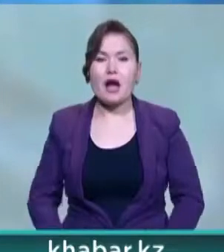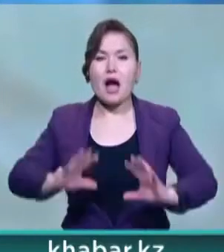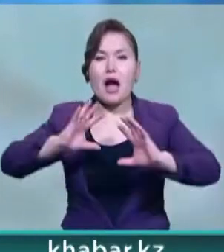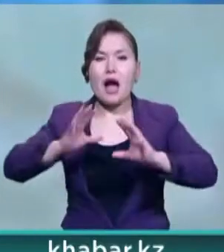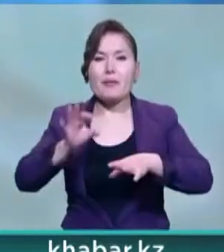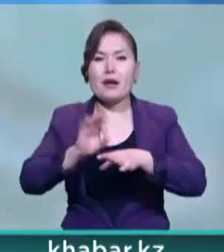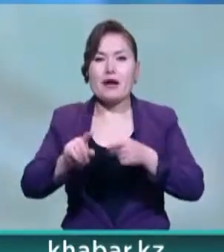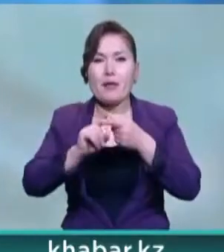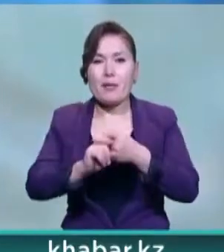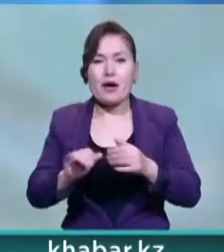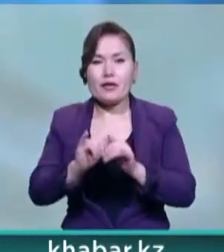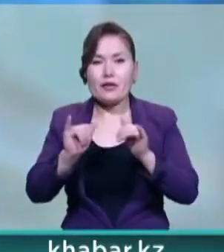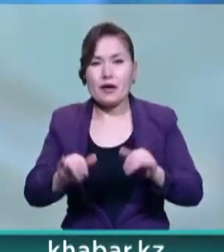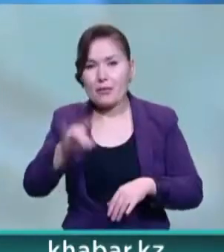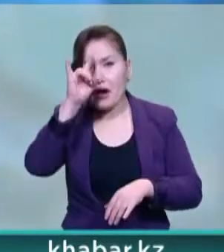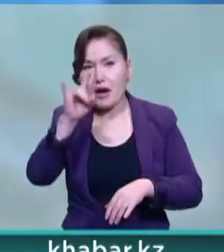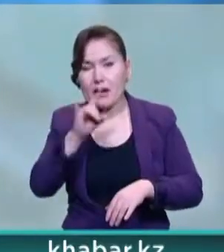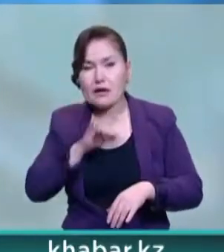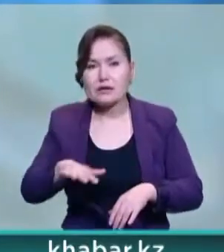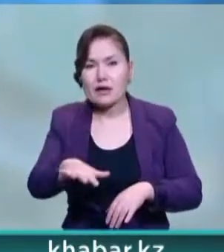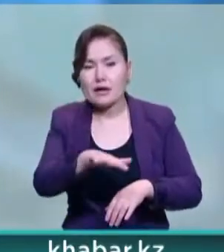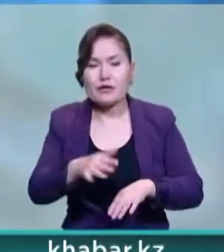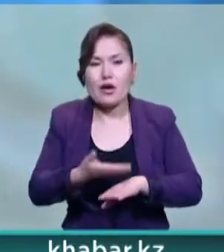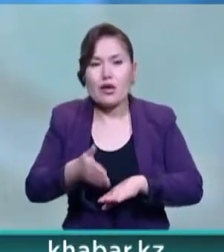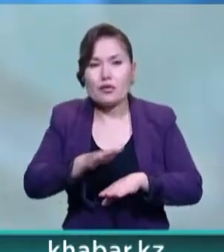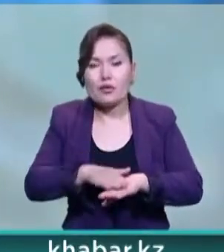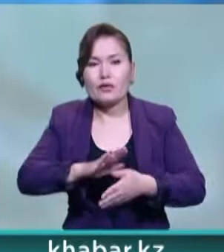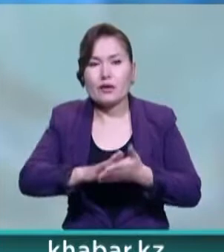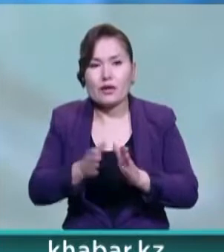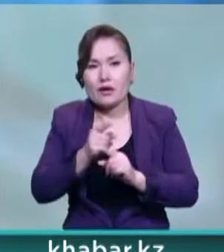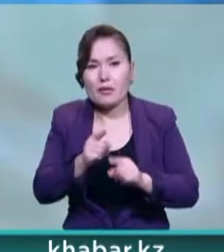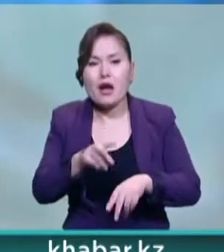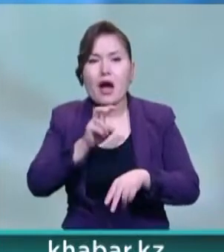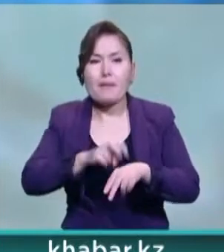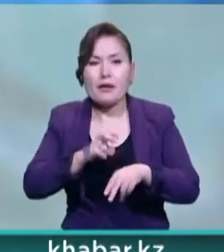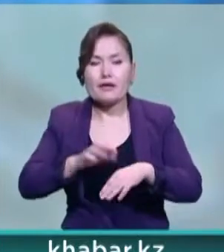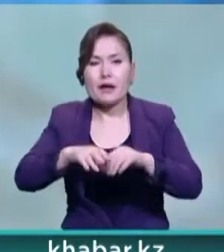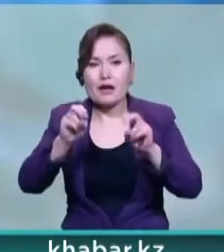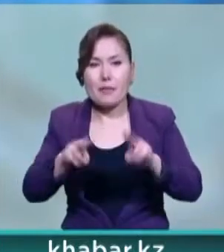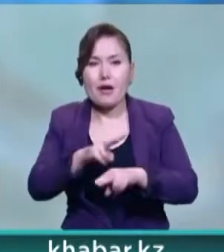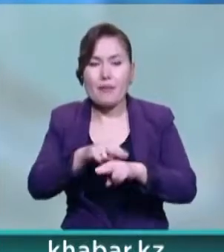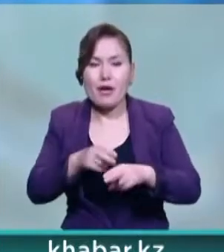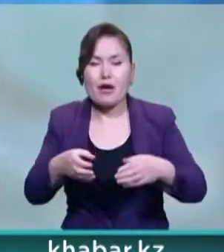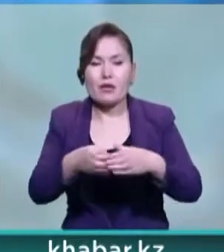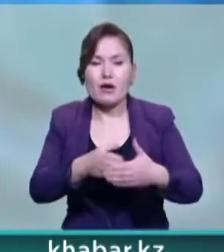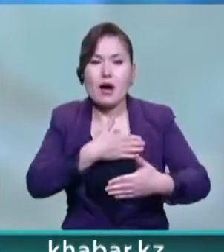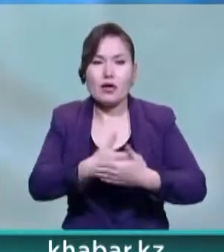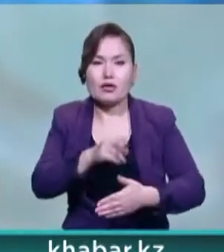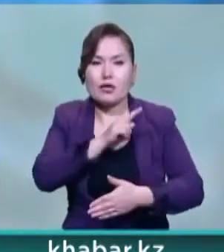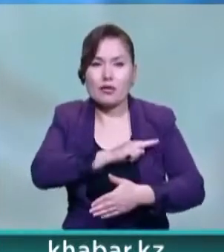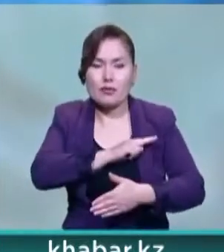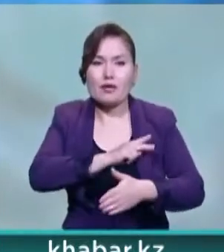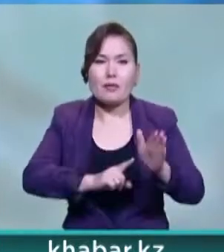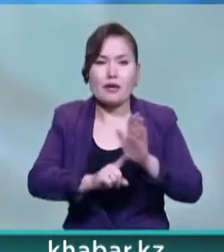Әлемді індет жайлап, елде төтенше жағдай режимі енгізілген тұста медицина мамандарымен қатар полицияның да иығына үлкен міндет